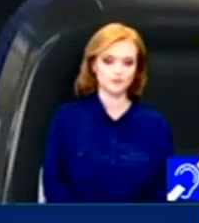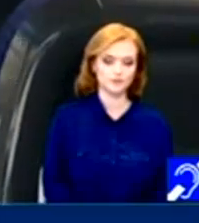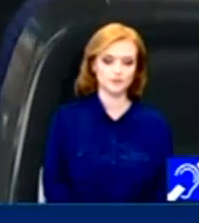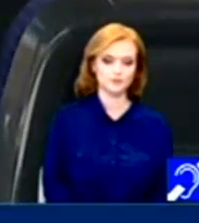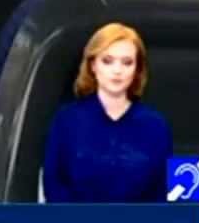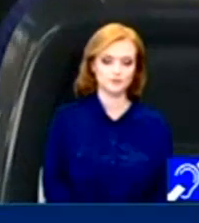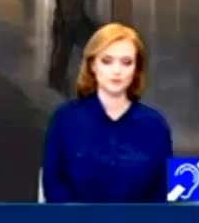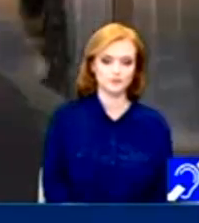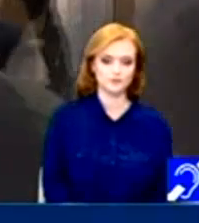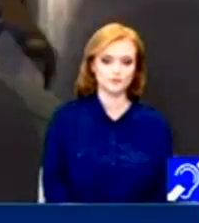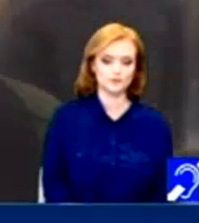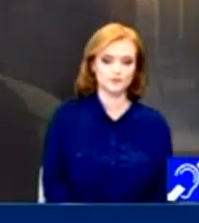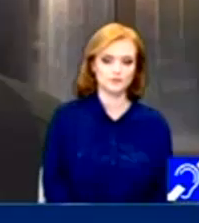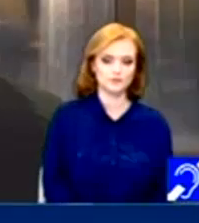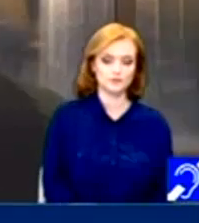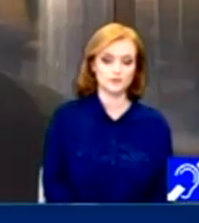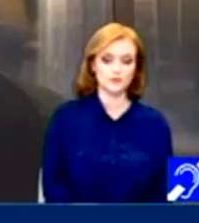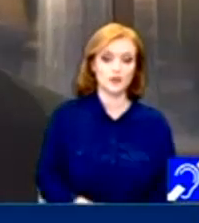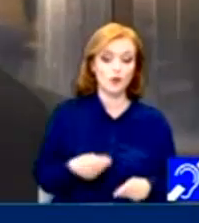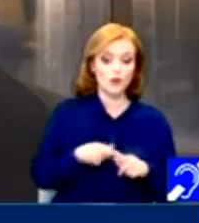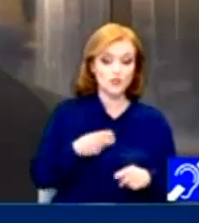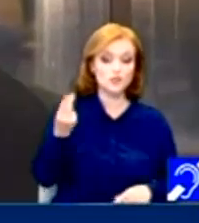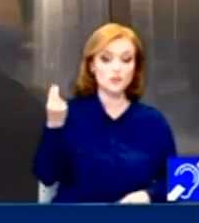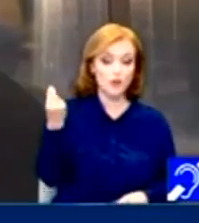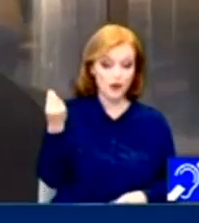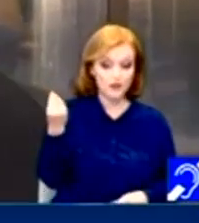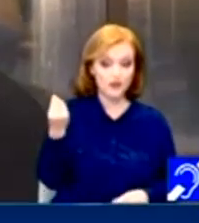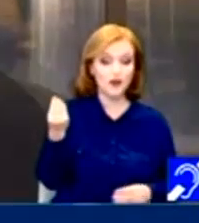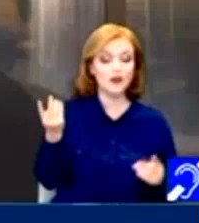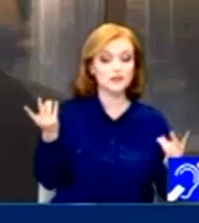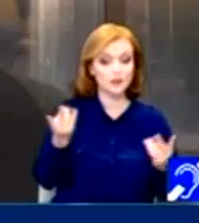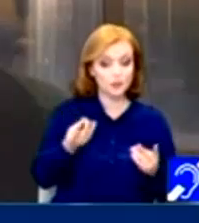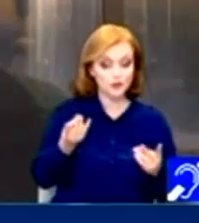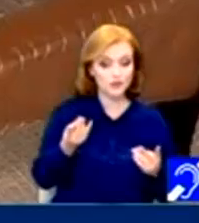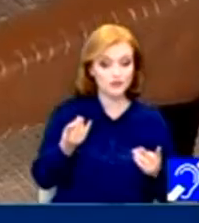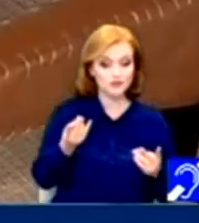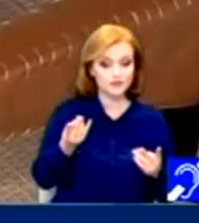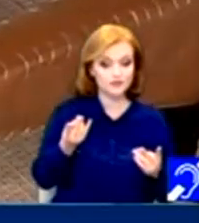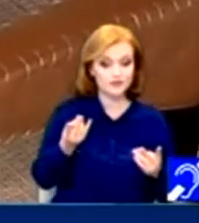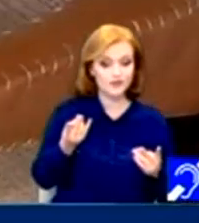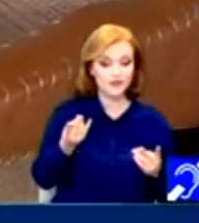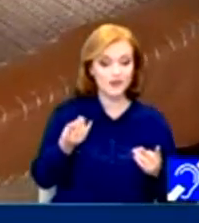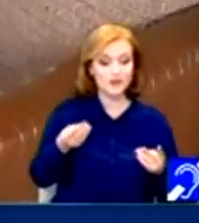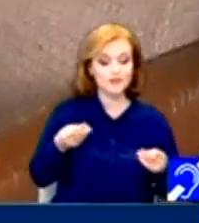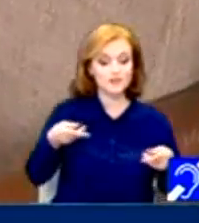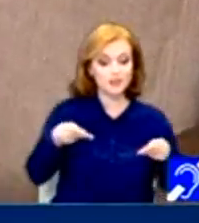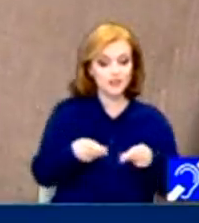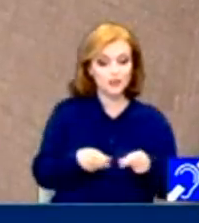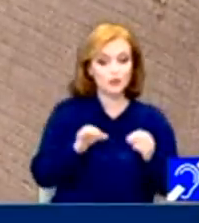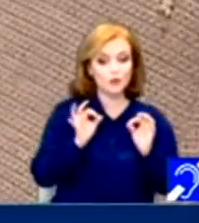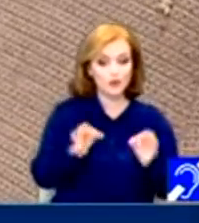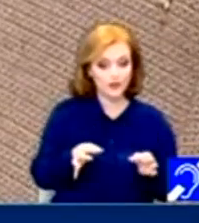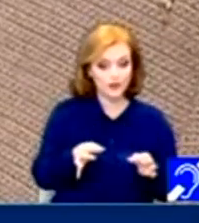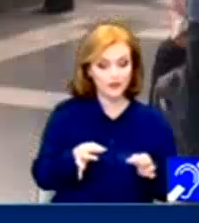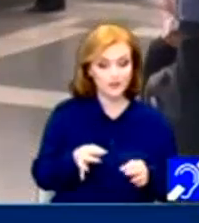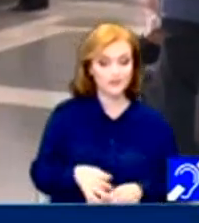achiziția biletelor pe internet. Cu acești bani ar trebui să investească cu atenție în